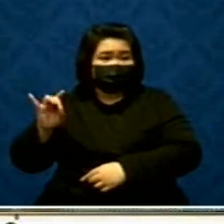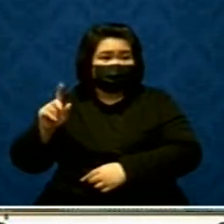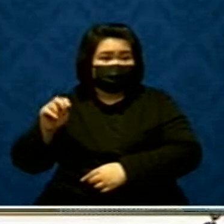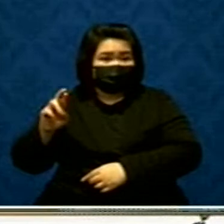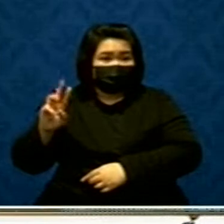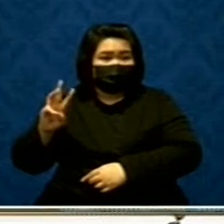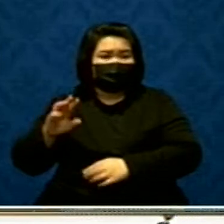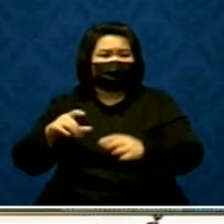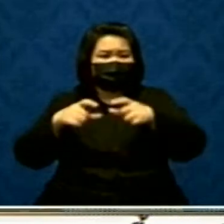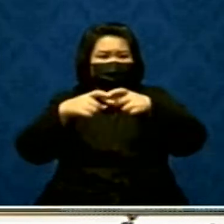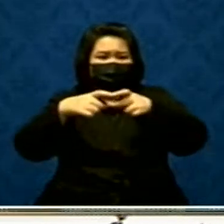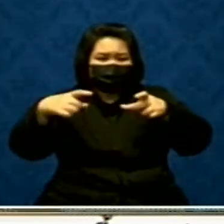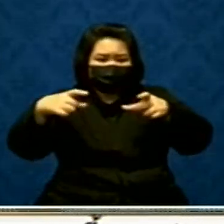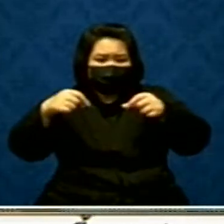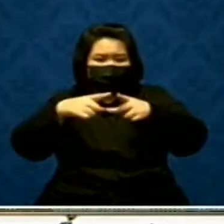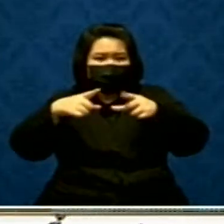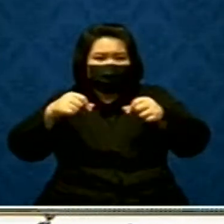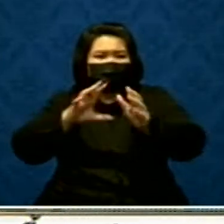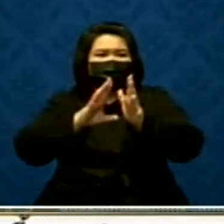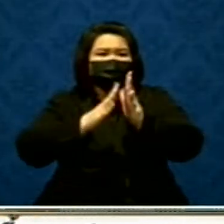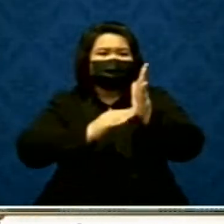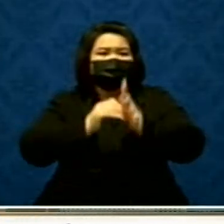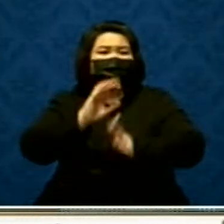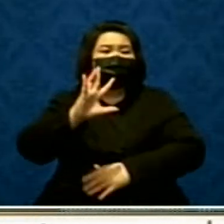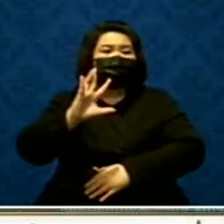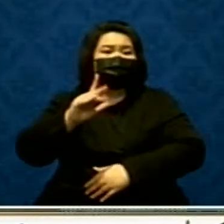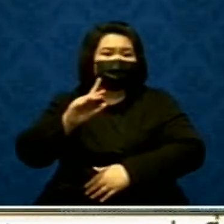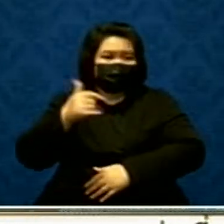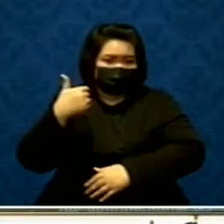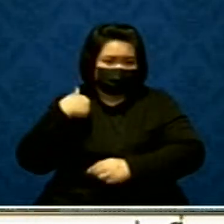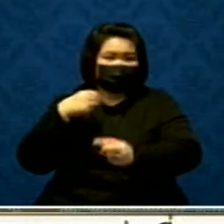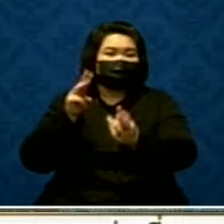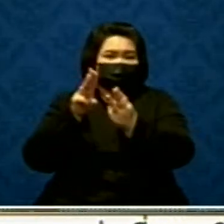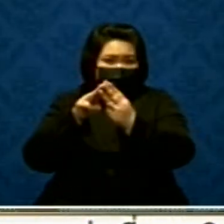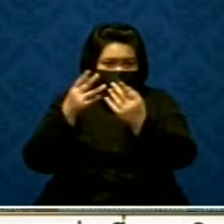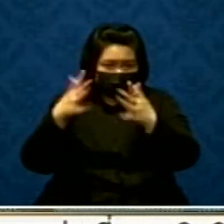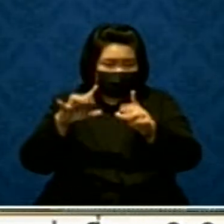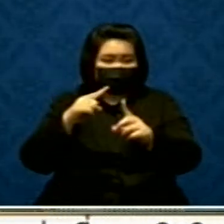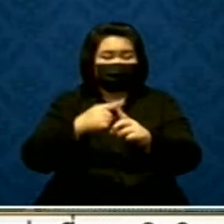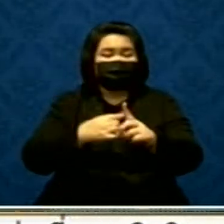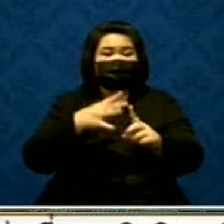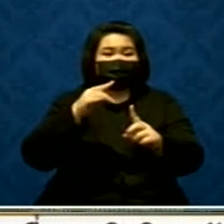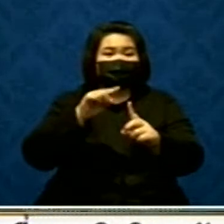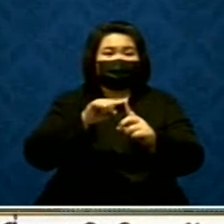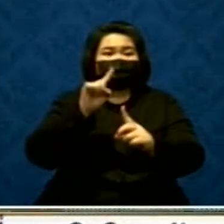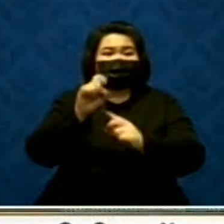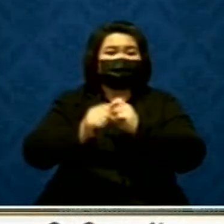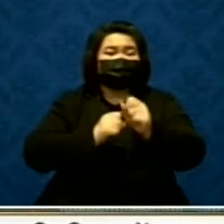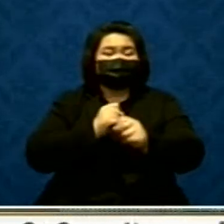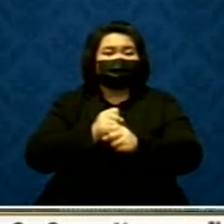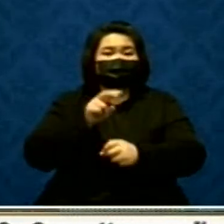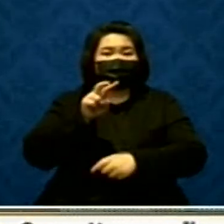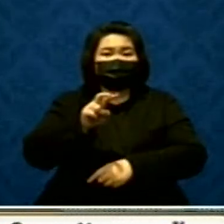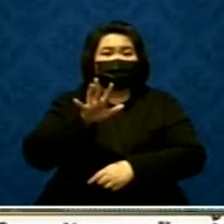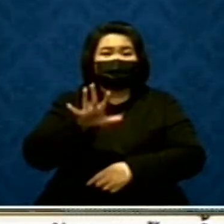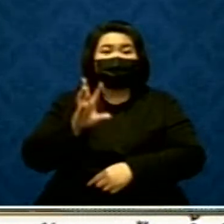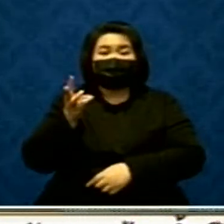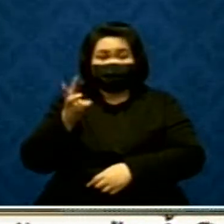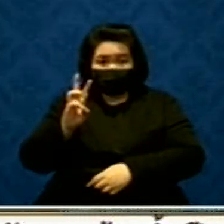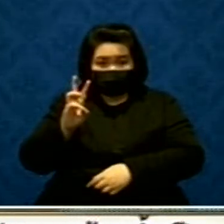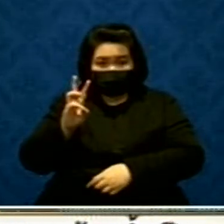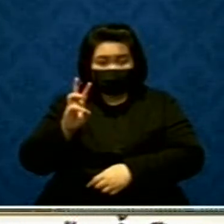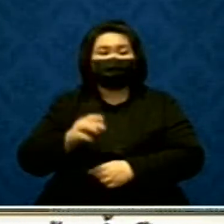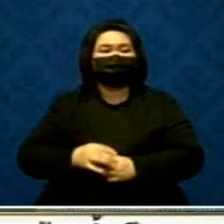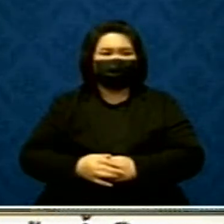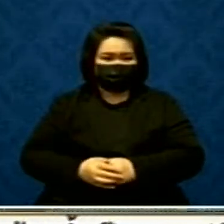ชมพูนะครับซึ่งได้ทำสัญญากันนะครับตั้งแต่วันที่1สิงหาคม2516ส่วนที่ดิน